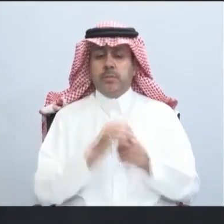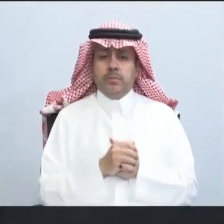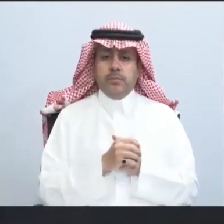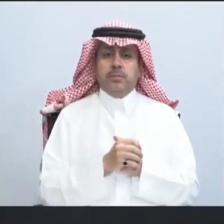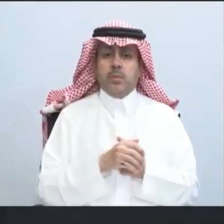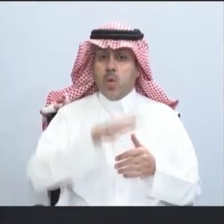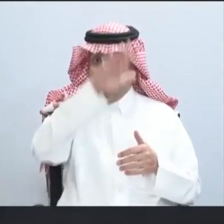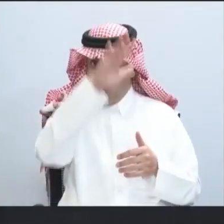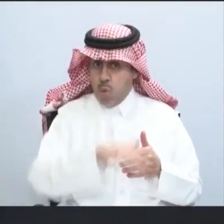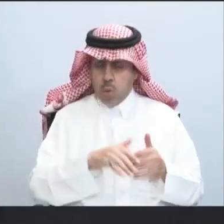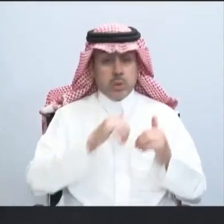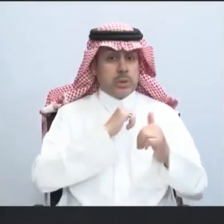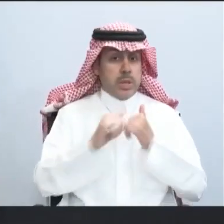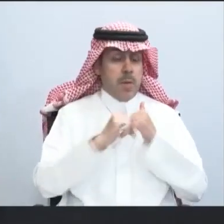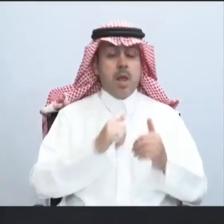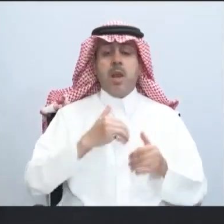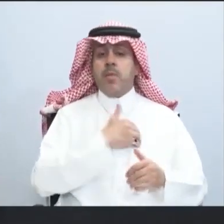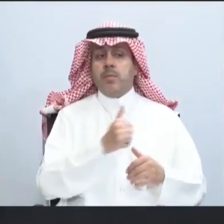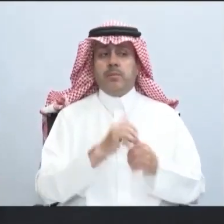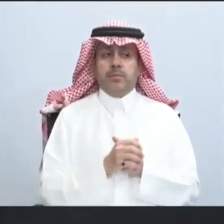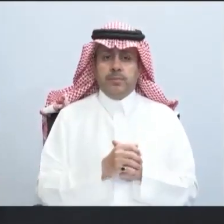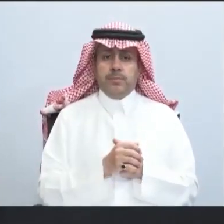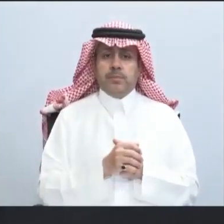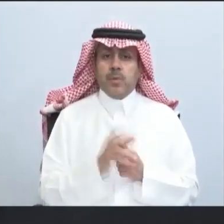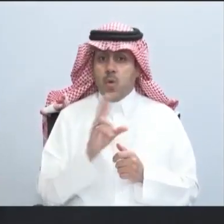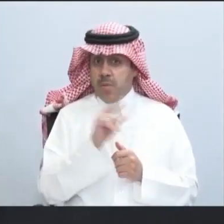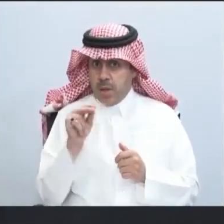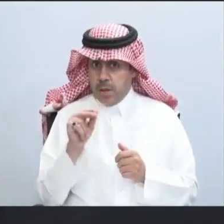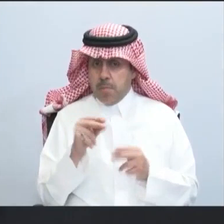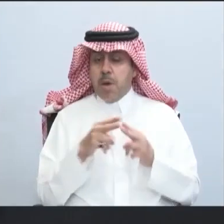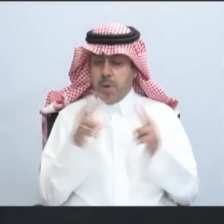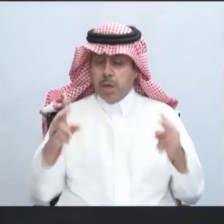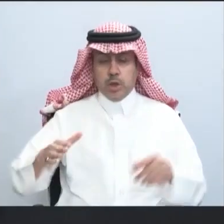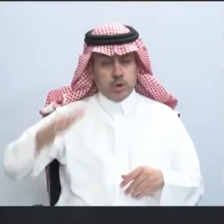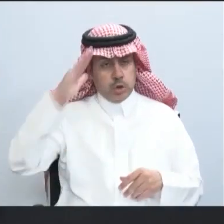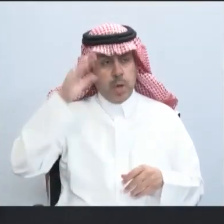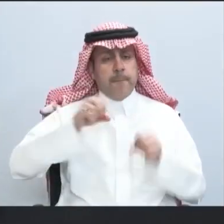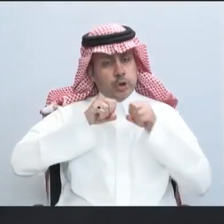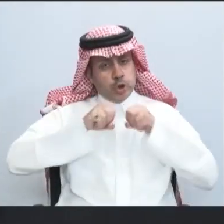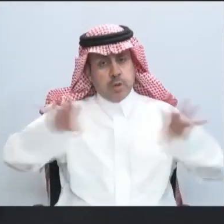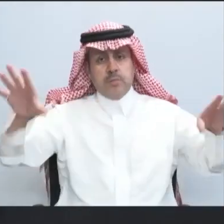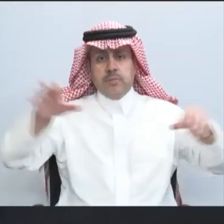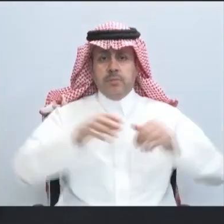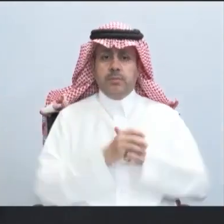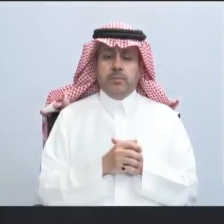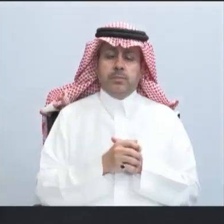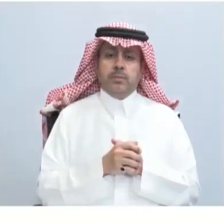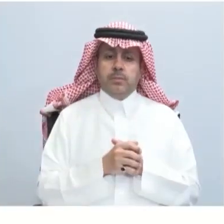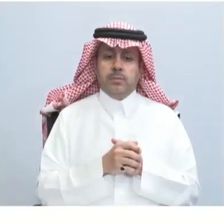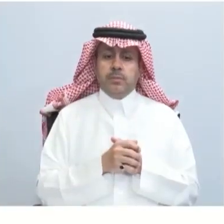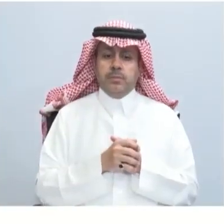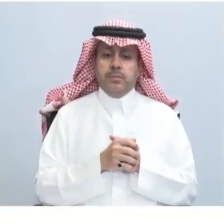هذا كله سبيل ماذا سبيل الى الايمان ومن ذلك ما ذكرناه من افشاء السلام كذلك